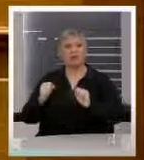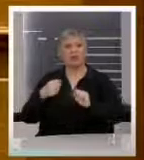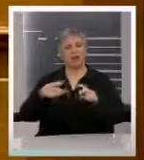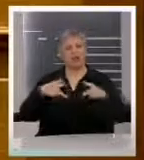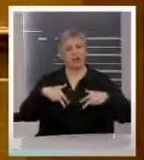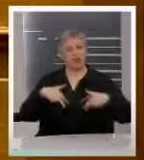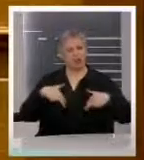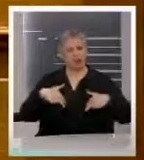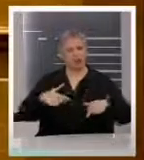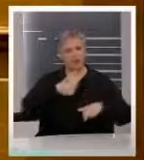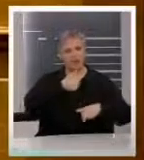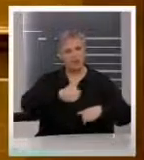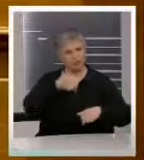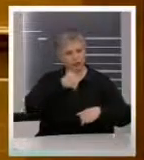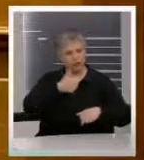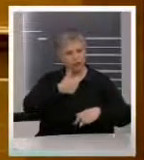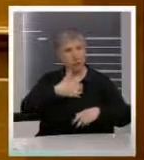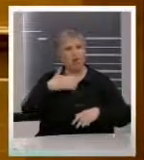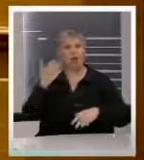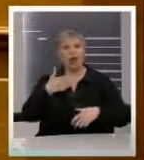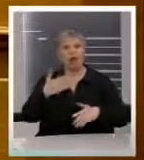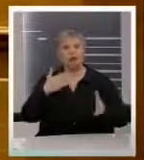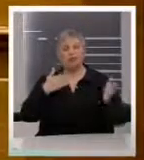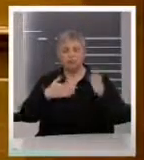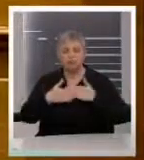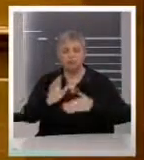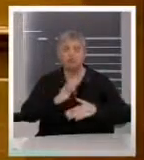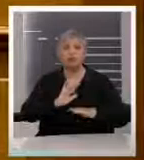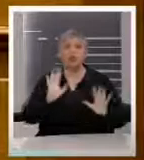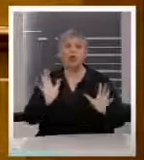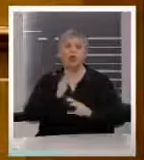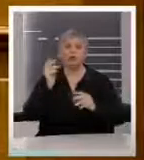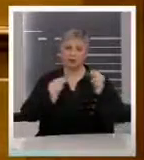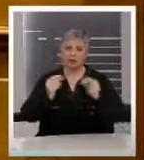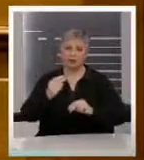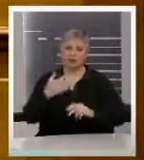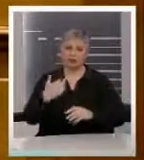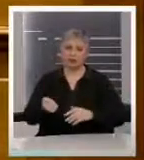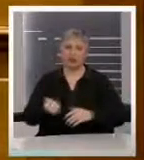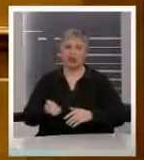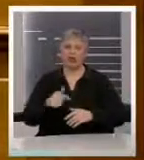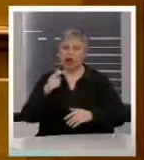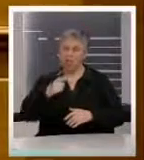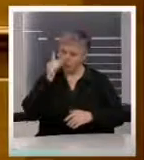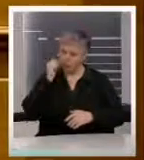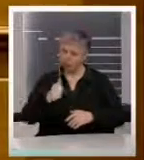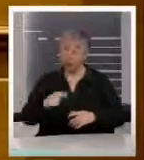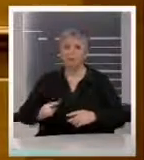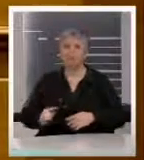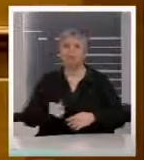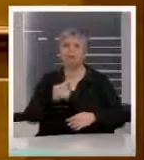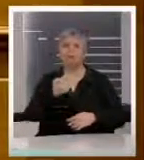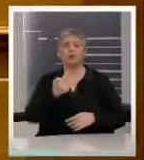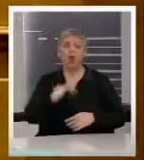κρατήσει για να βγάλει τη χώρα από την κρίση. Αυτό σας πονά. Αλλά αυτό είναι η αλήθεια. Το υφεσιακό πρόγραμμα το